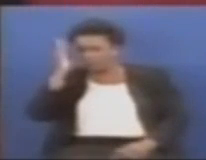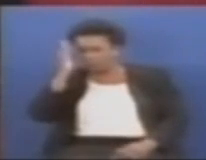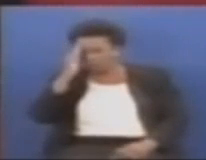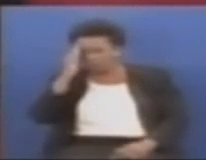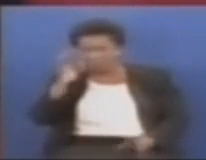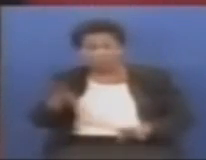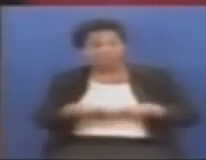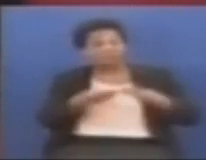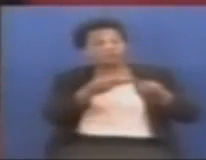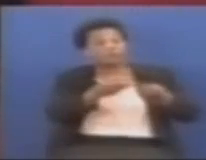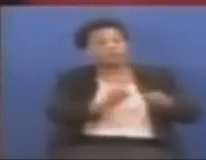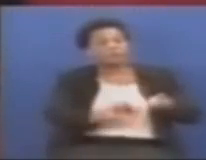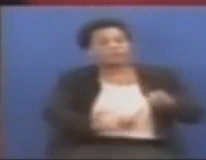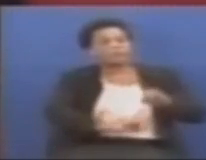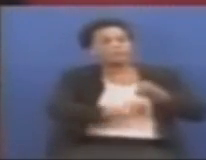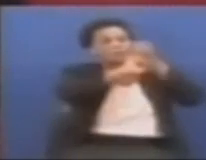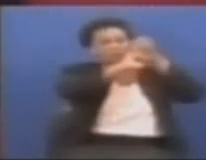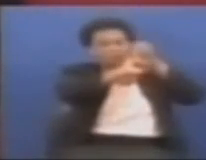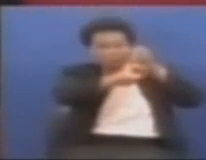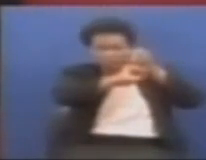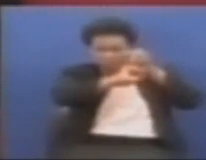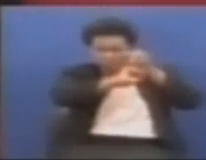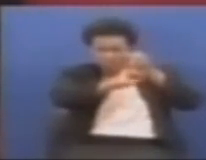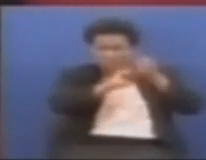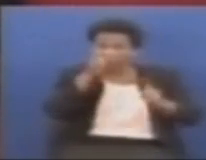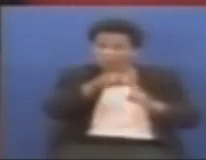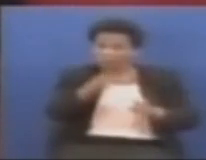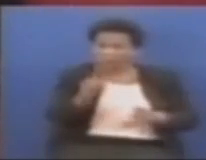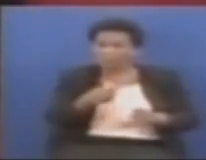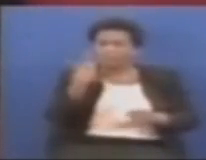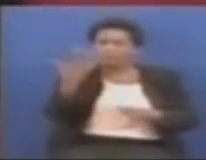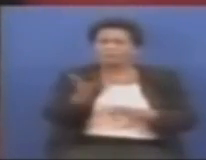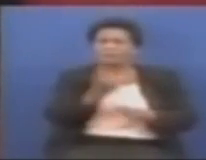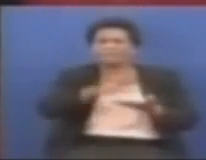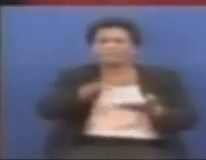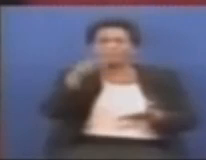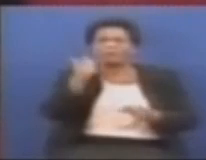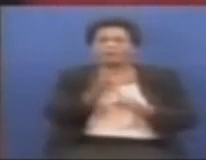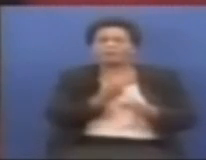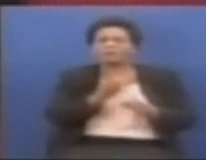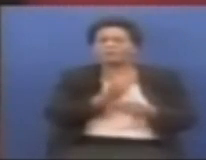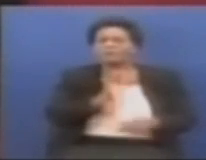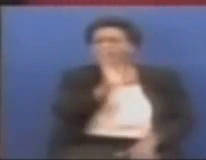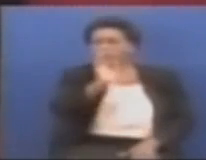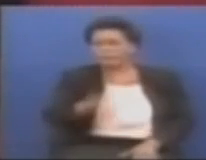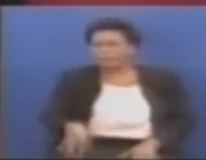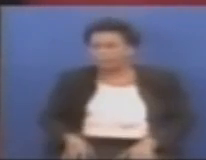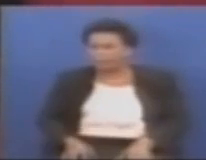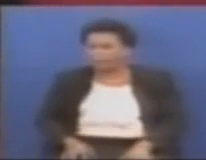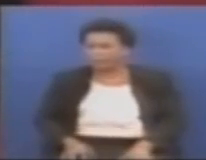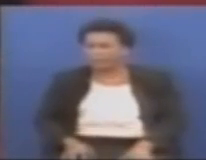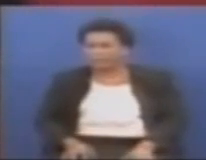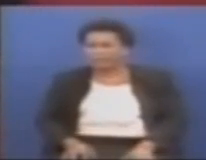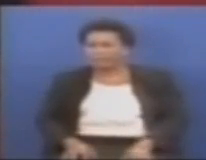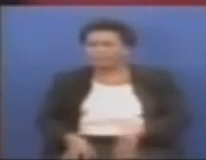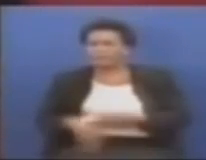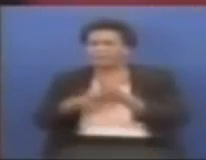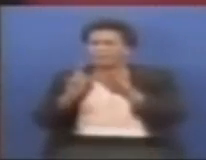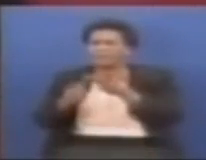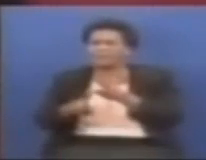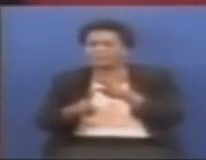kufanya shughuli hizi na kufaidika na shughuli hizi za uvuvi? Lakini swali la pili,